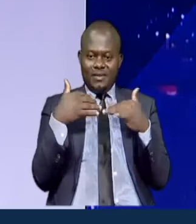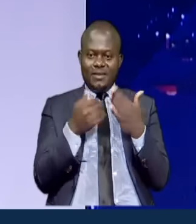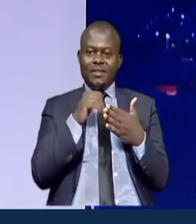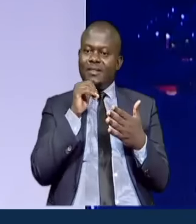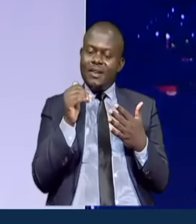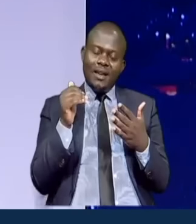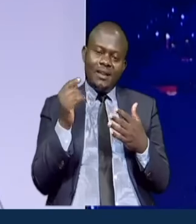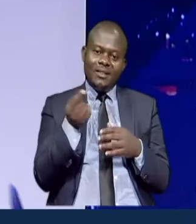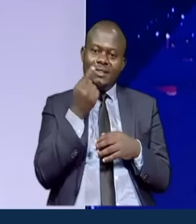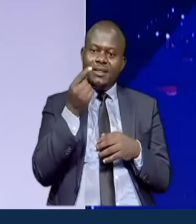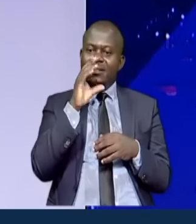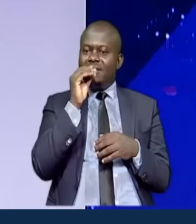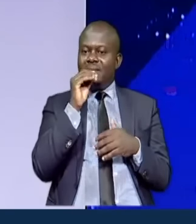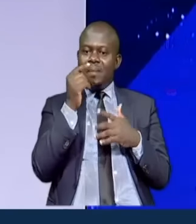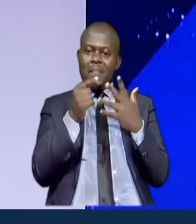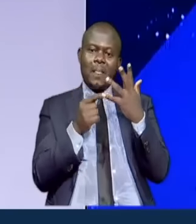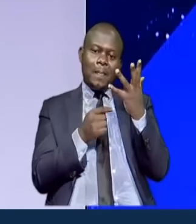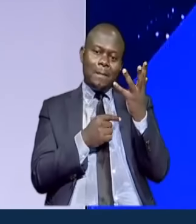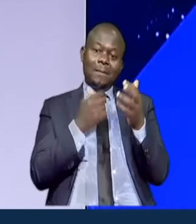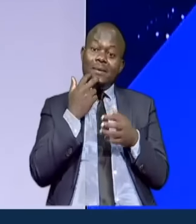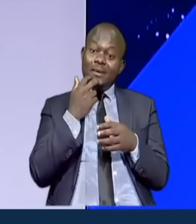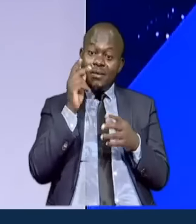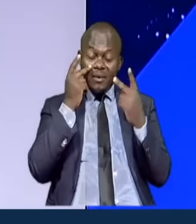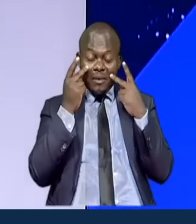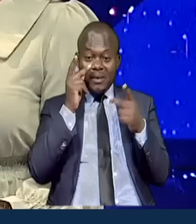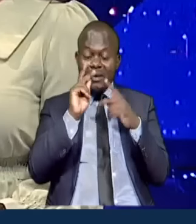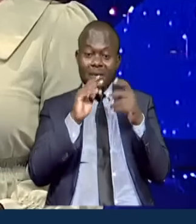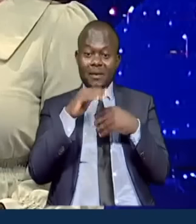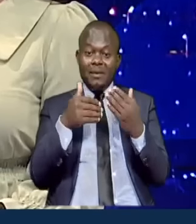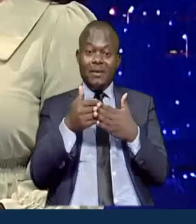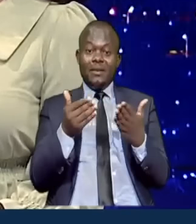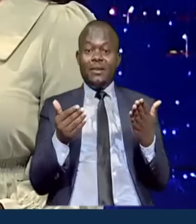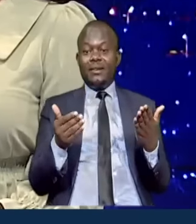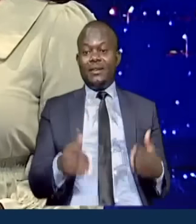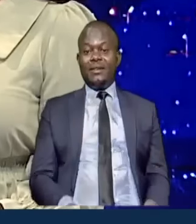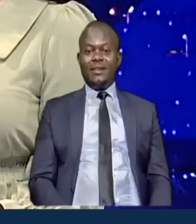rimwe wigeze uvuga nk'ikintu gisekeje ukabona nta